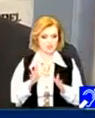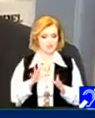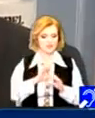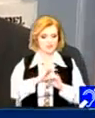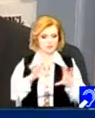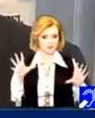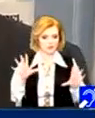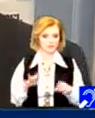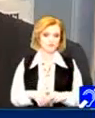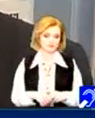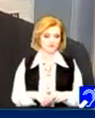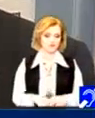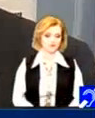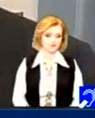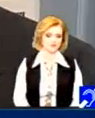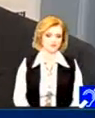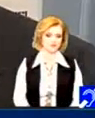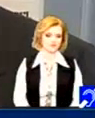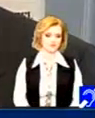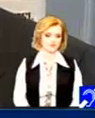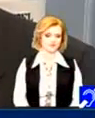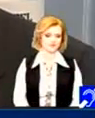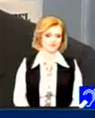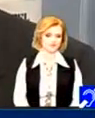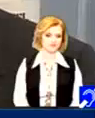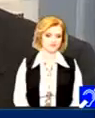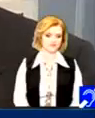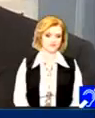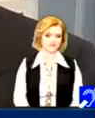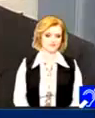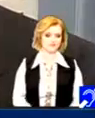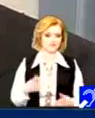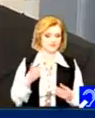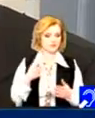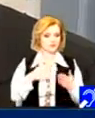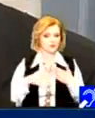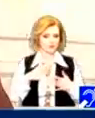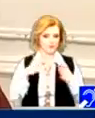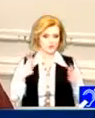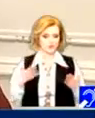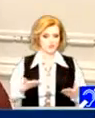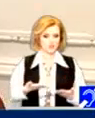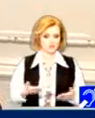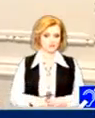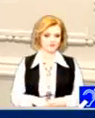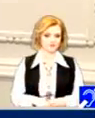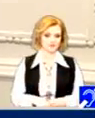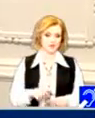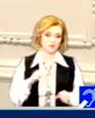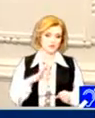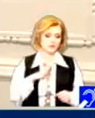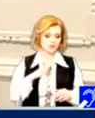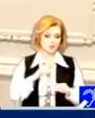sărbători. Probabil că am avea mai multă lumină în suflet și ne-am bucurat mai mult de viață. Poate măcar nepoții